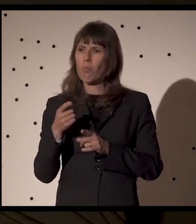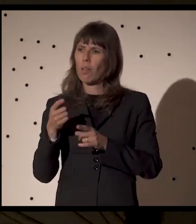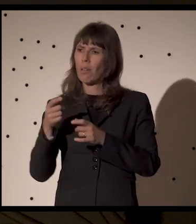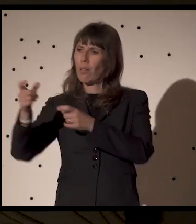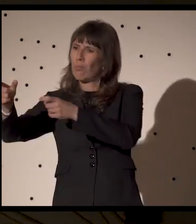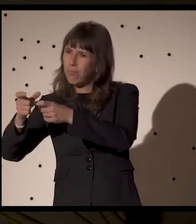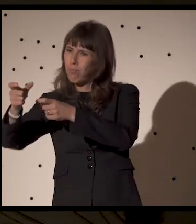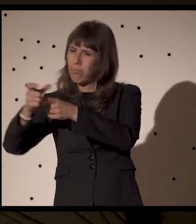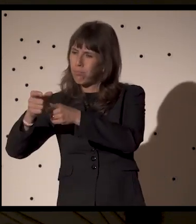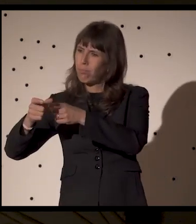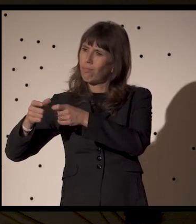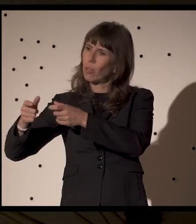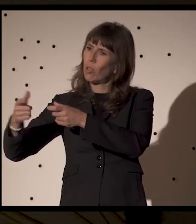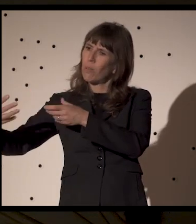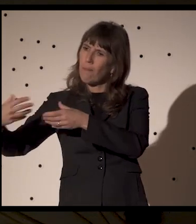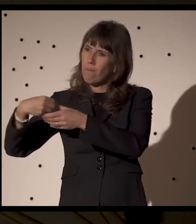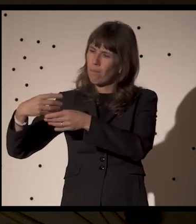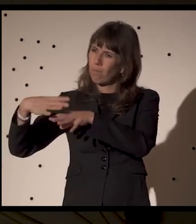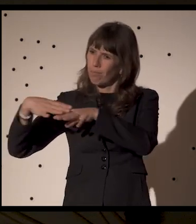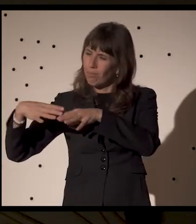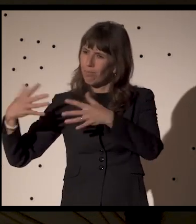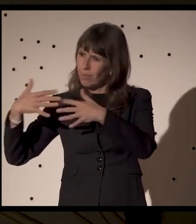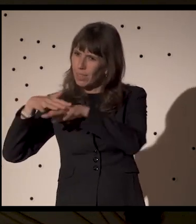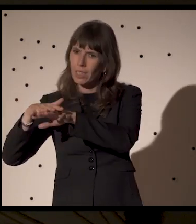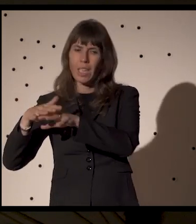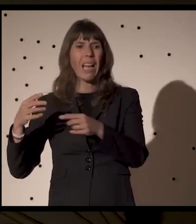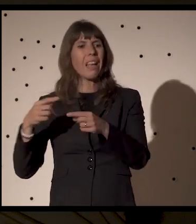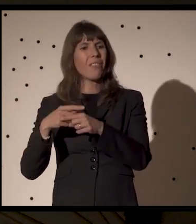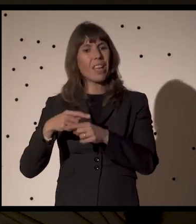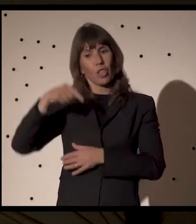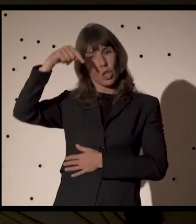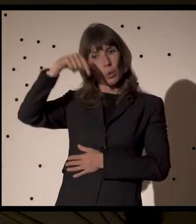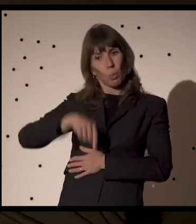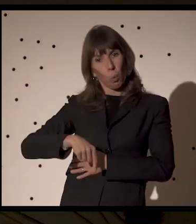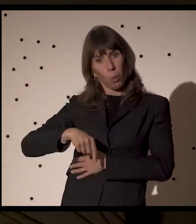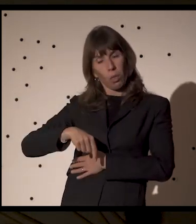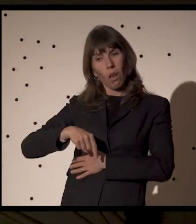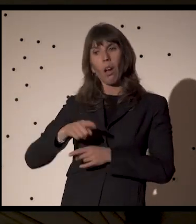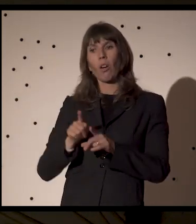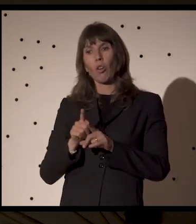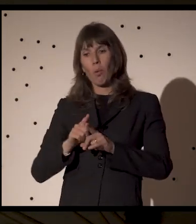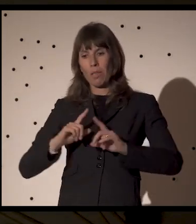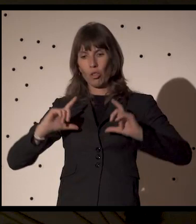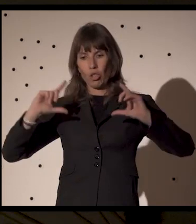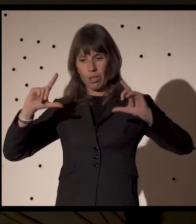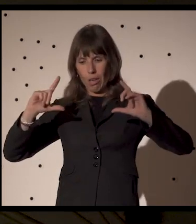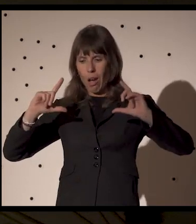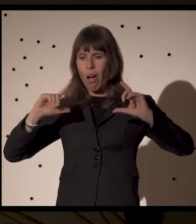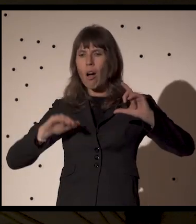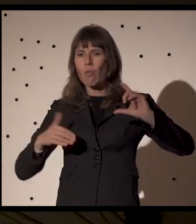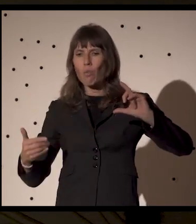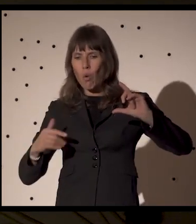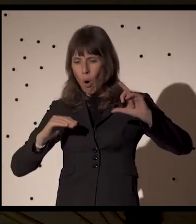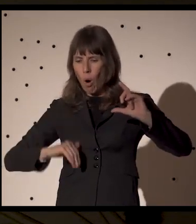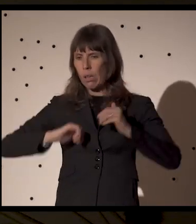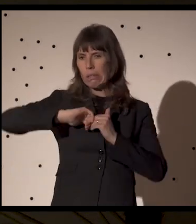a sud invece il confine il limite tra la città e ciò che non è città è molto più evidente e in